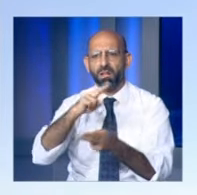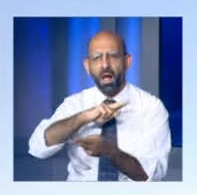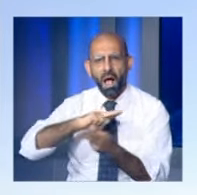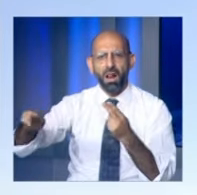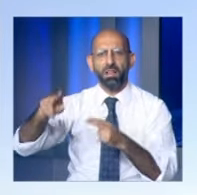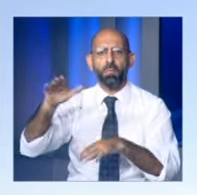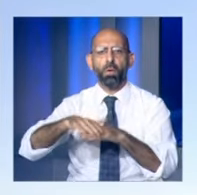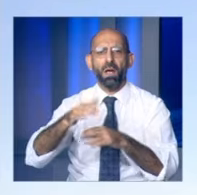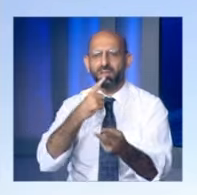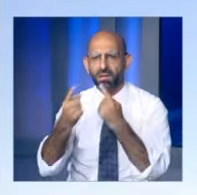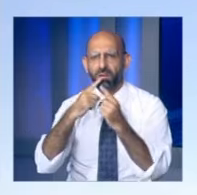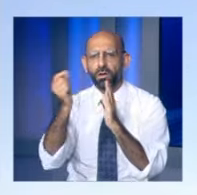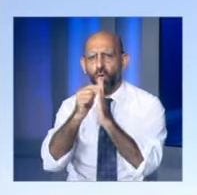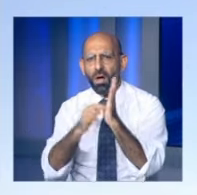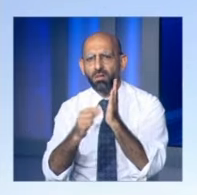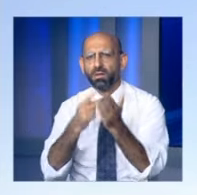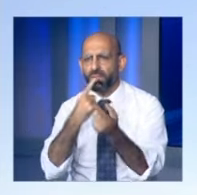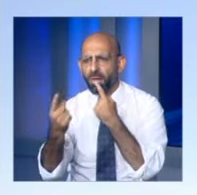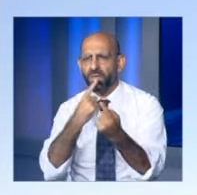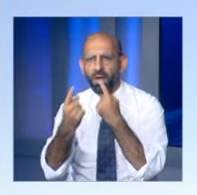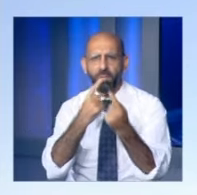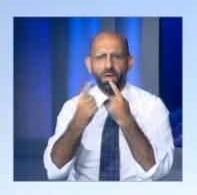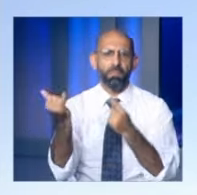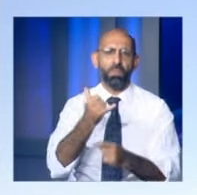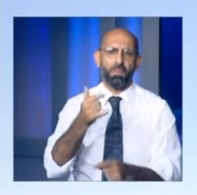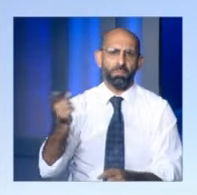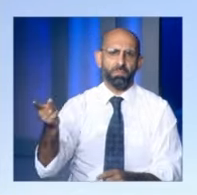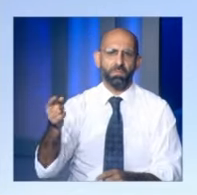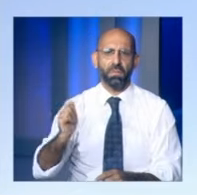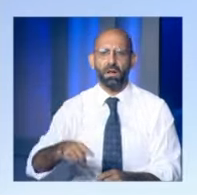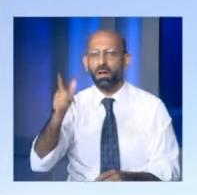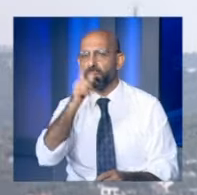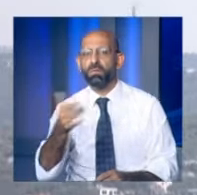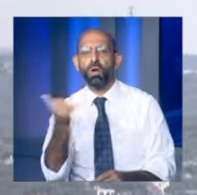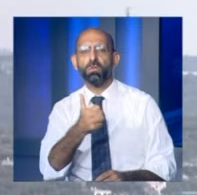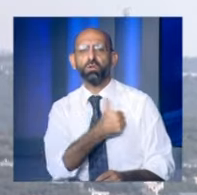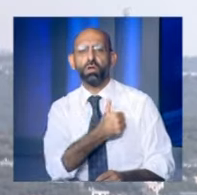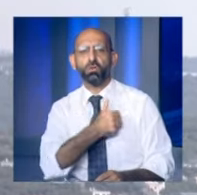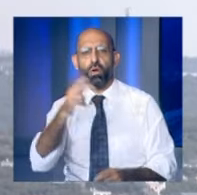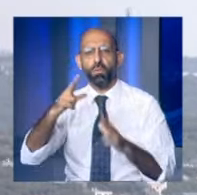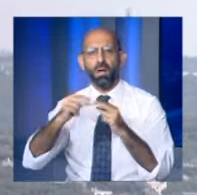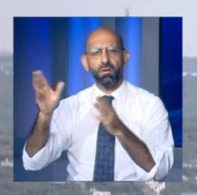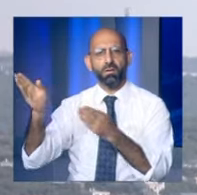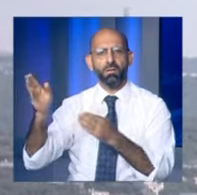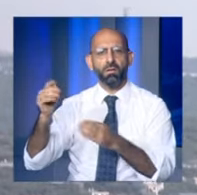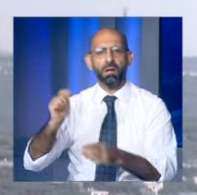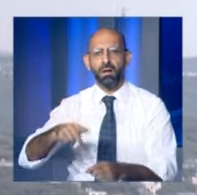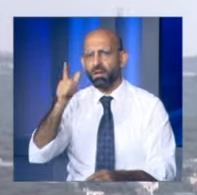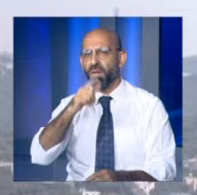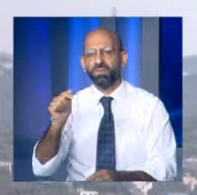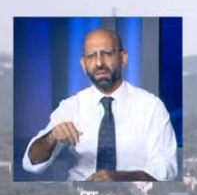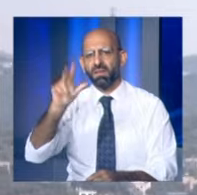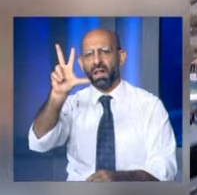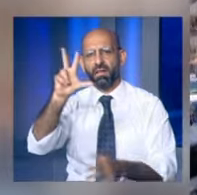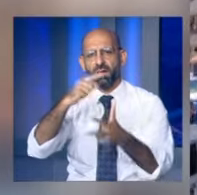إطلاق النار والتوصل إلى حل دبلوماسي لحل النقاط الخلافية على الحدود البرية. وبشأن طرق تعزيز وجود الجيش في الجنوب،